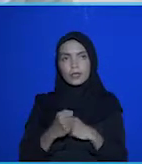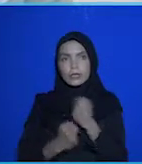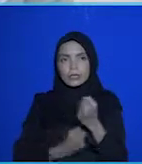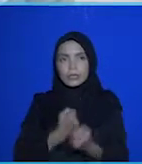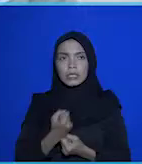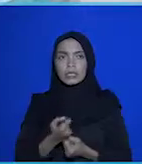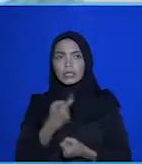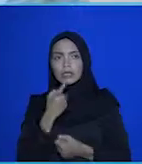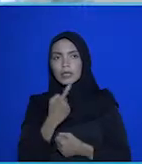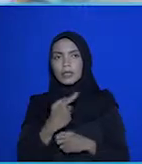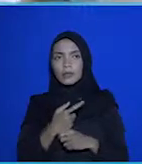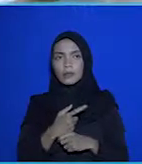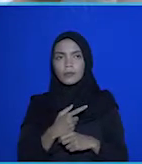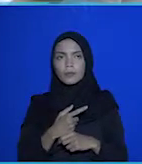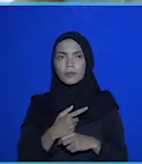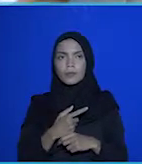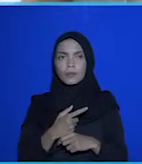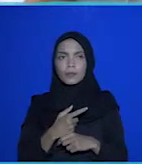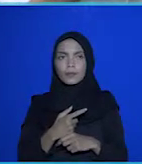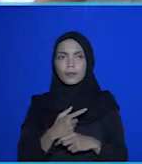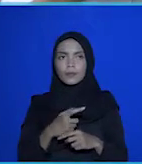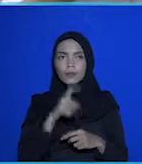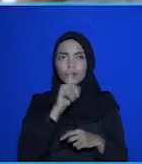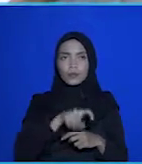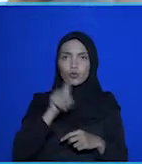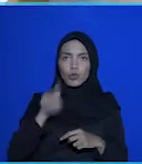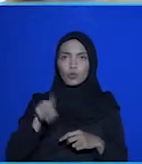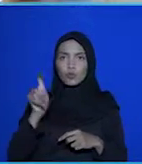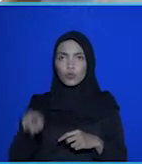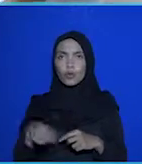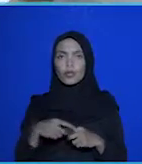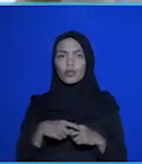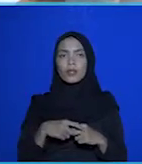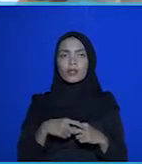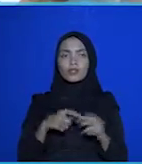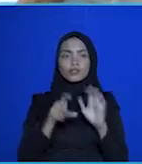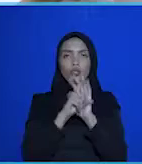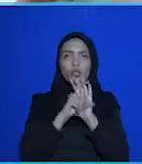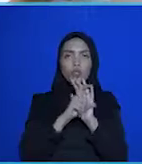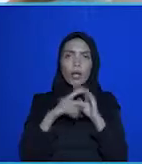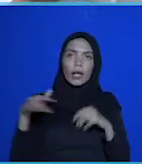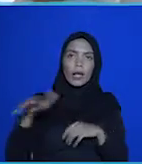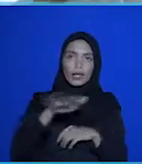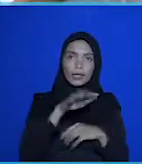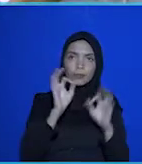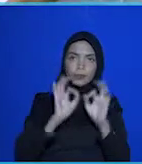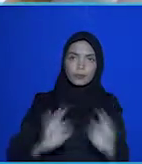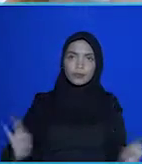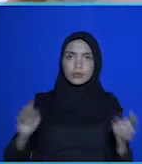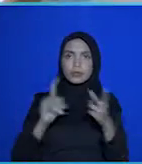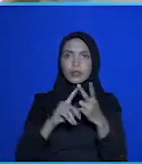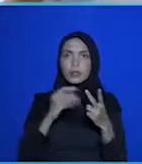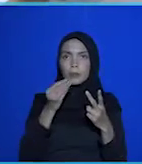Kegiatan penanganan pengungsi, pemenuhan kebutuhan dasar pengungsi, baik air